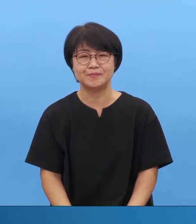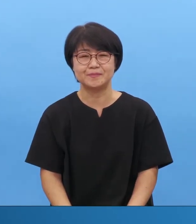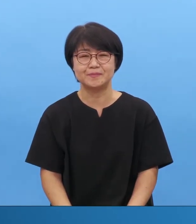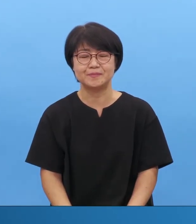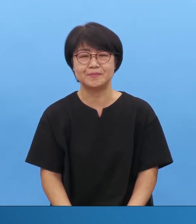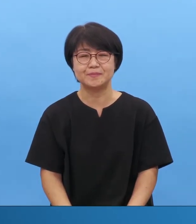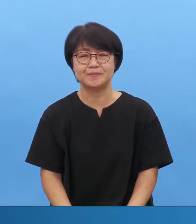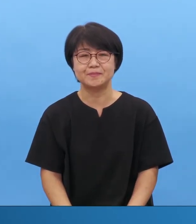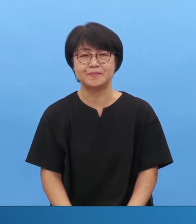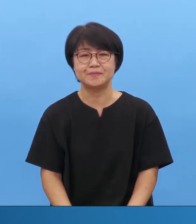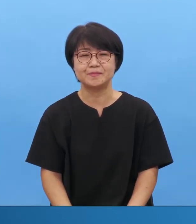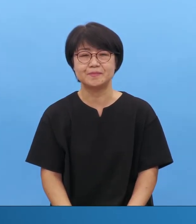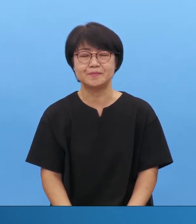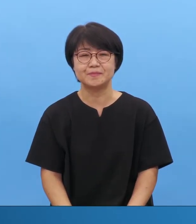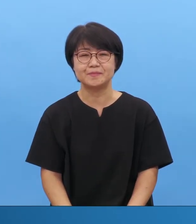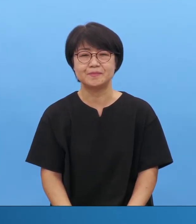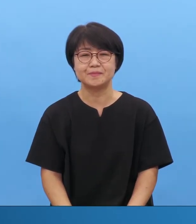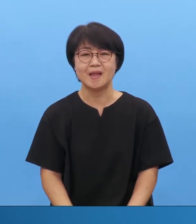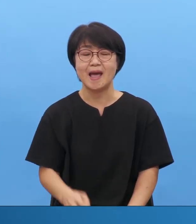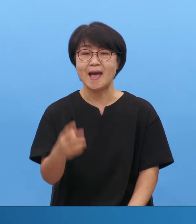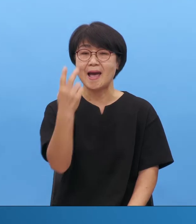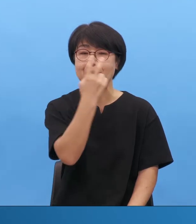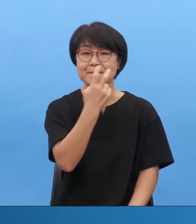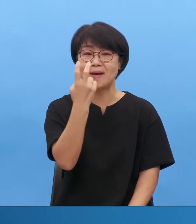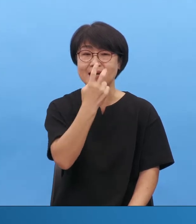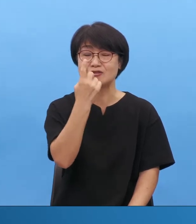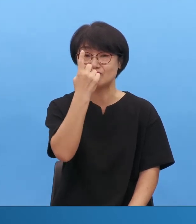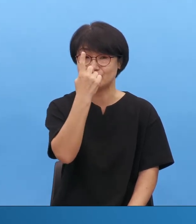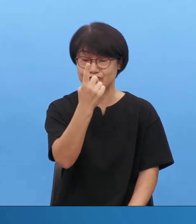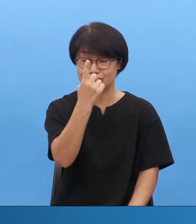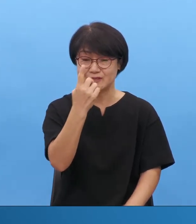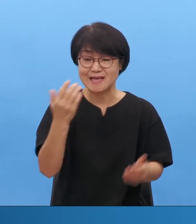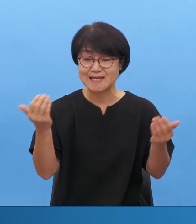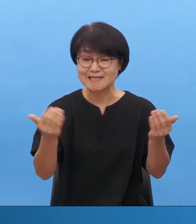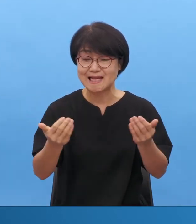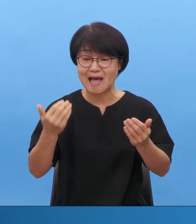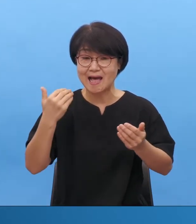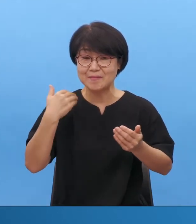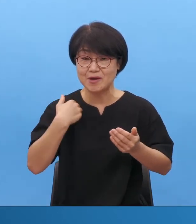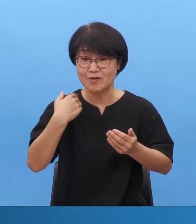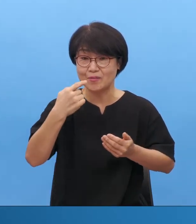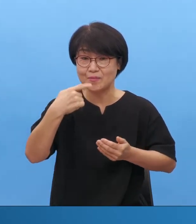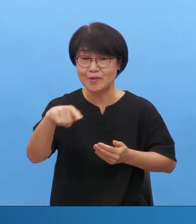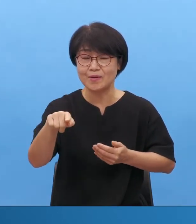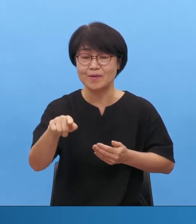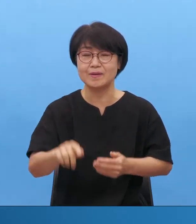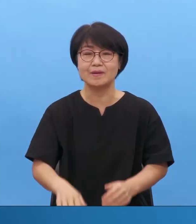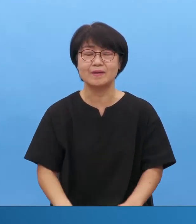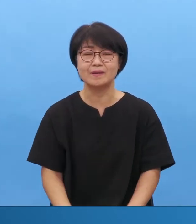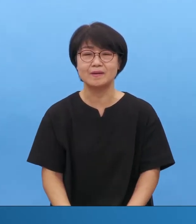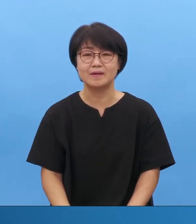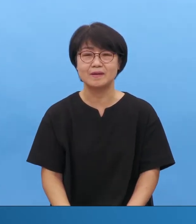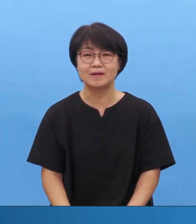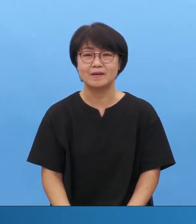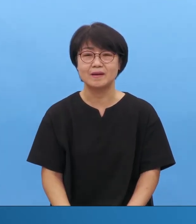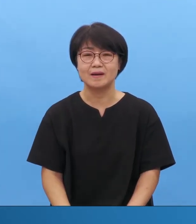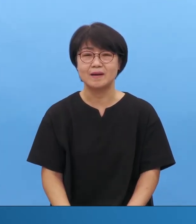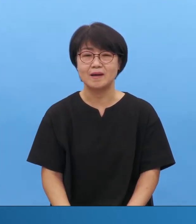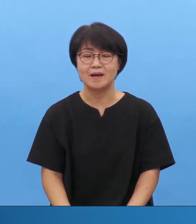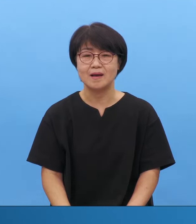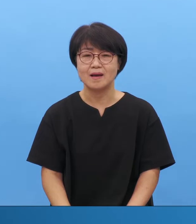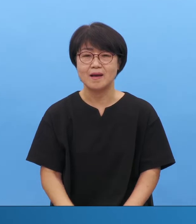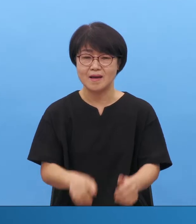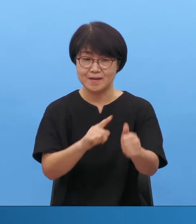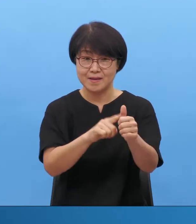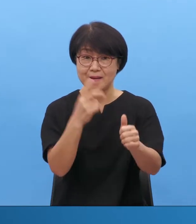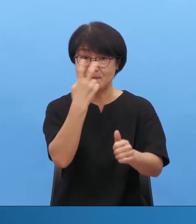사명이 뭐냐? What 그렇죠? is the mission of the watchman? 파수꾼이 어떤 승리를 하느냐? And what kind of